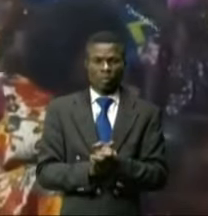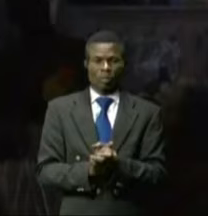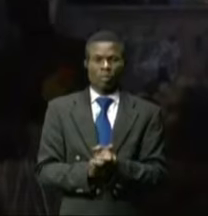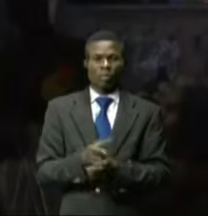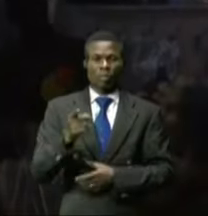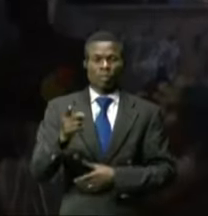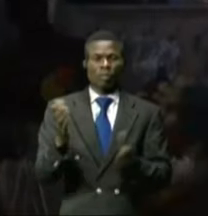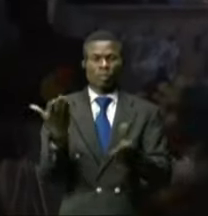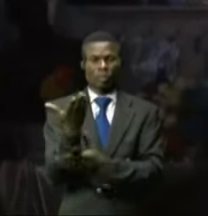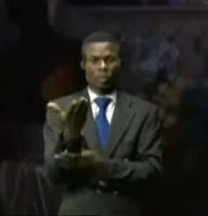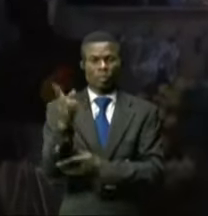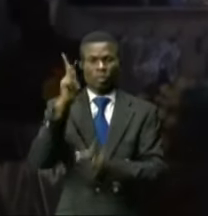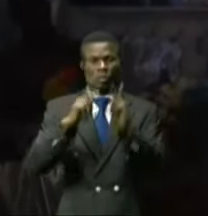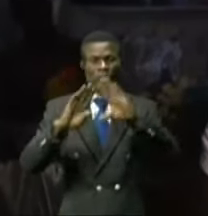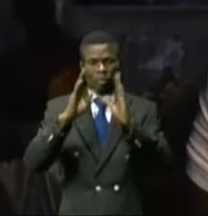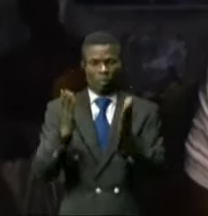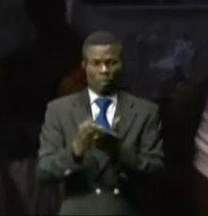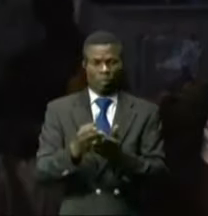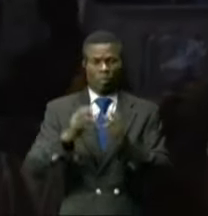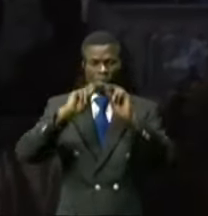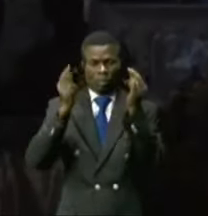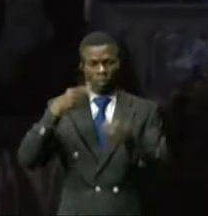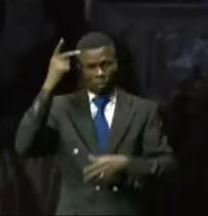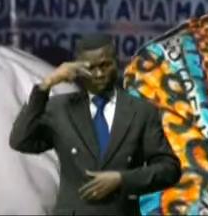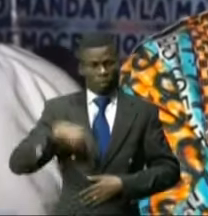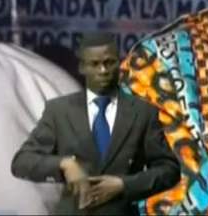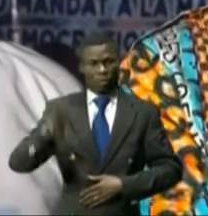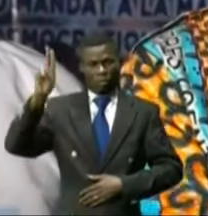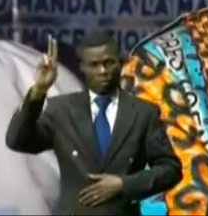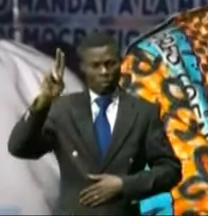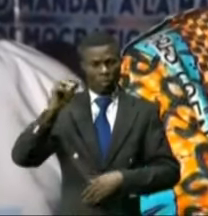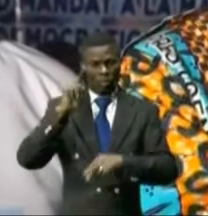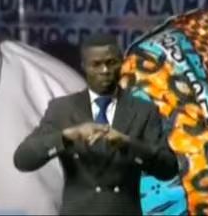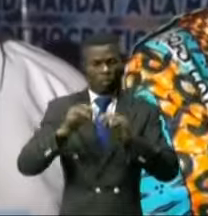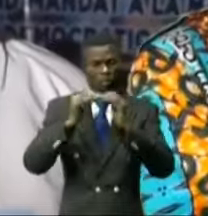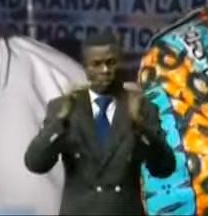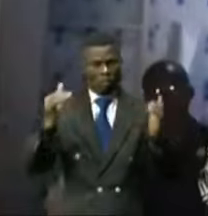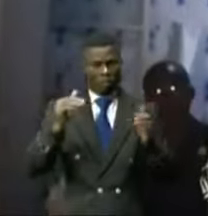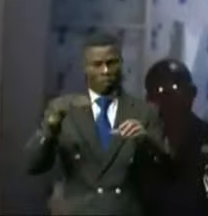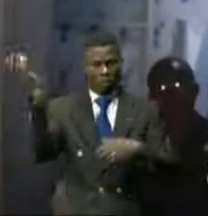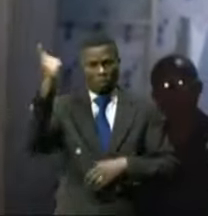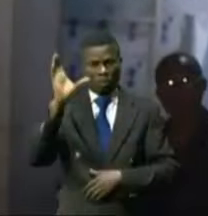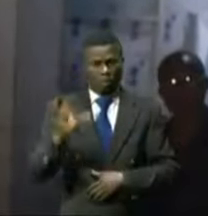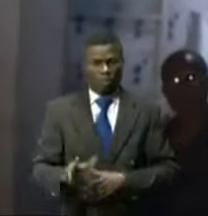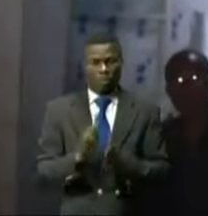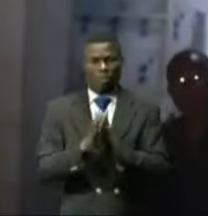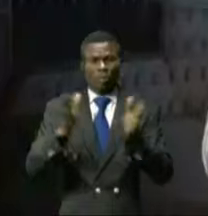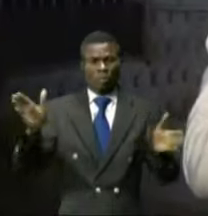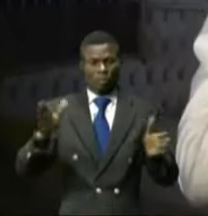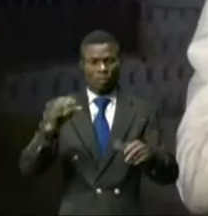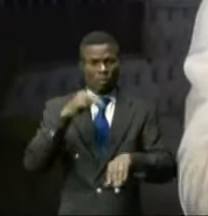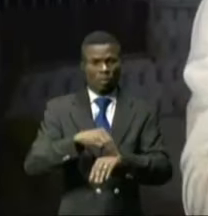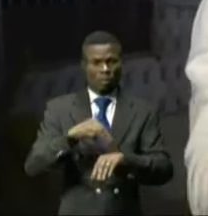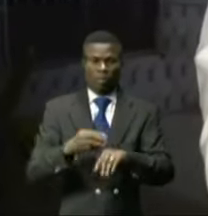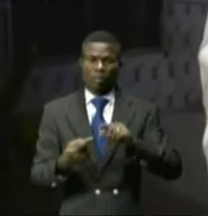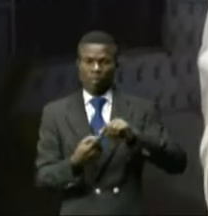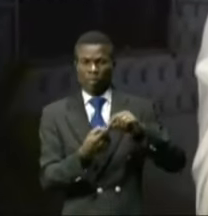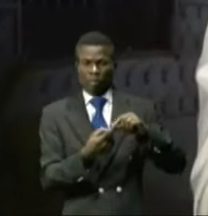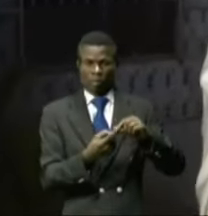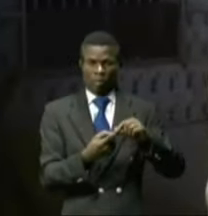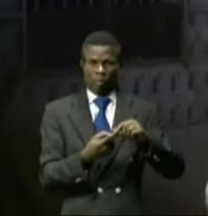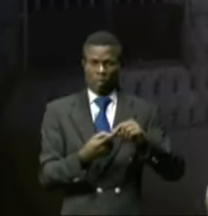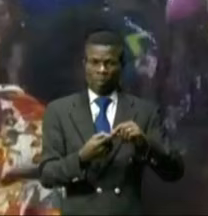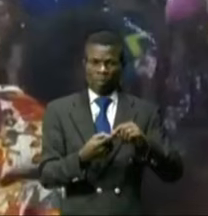Odiambete a exhorté les cadres et combattants de son parti garder les caps, car les Congo central en général et Matadi en particulier ont